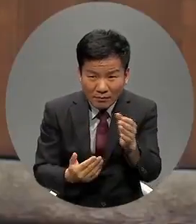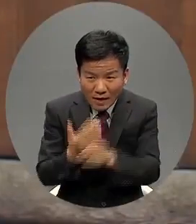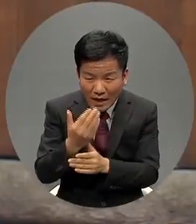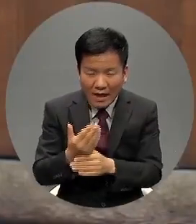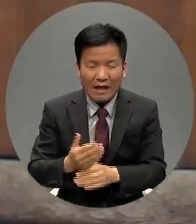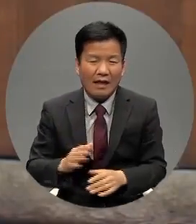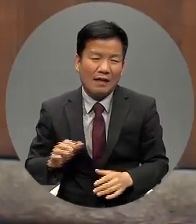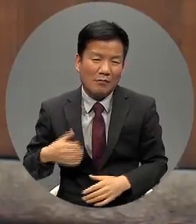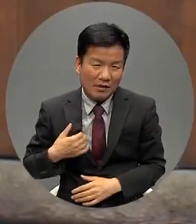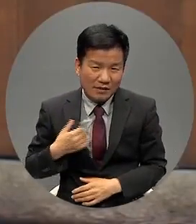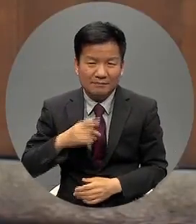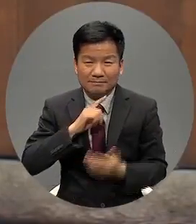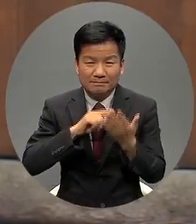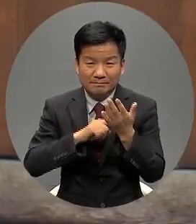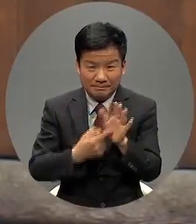말했습니다